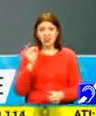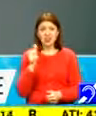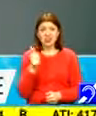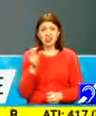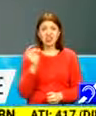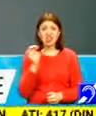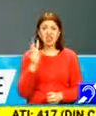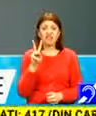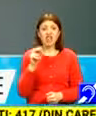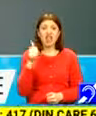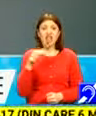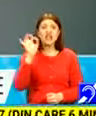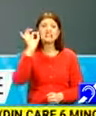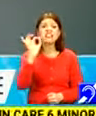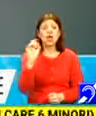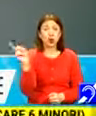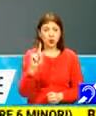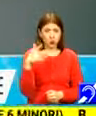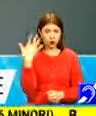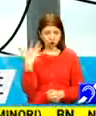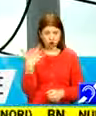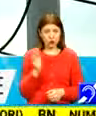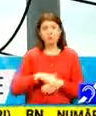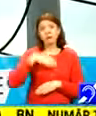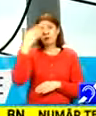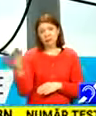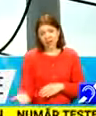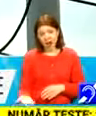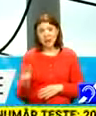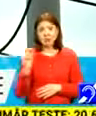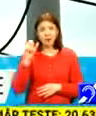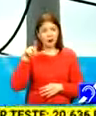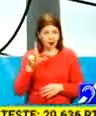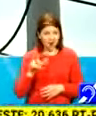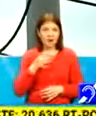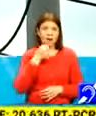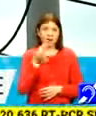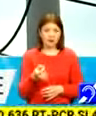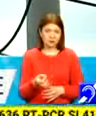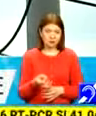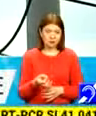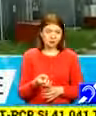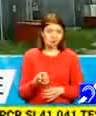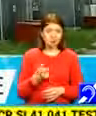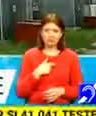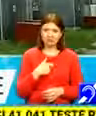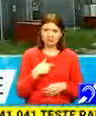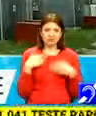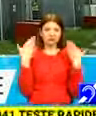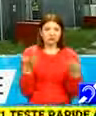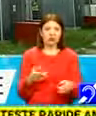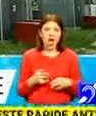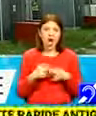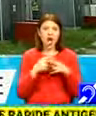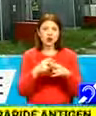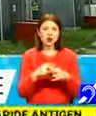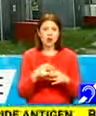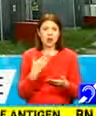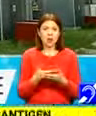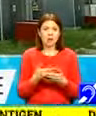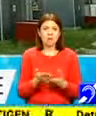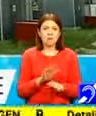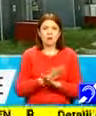zero nu 5% Pe de altă parte și liderul PNL a afirmat că nu pot să dai ajutoare doar pentru